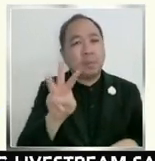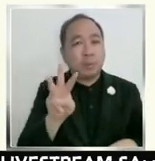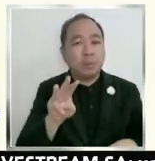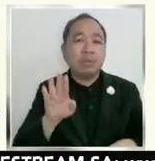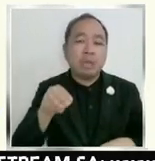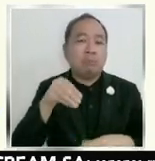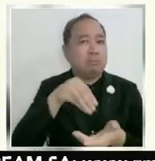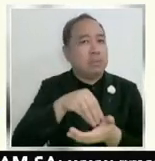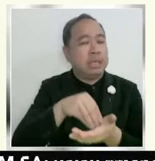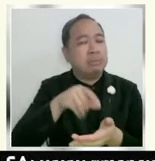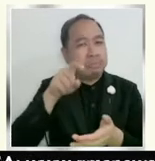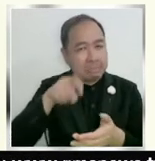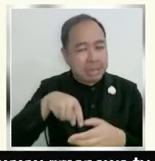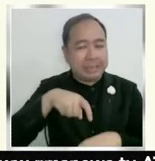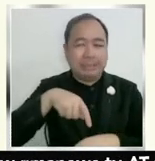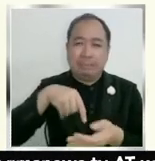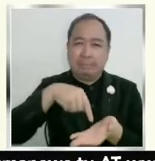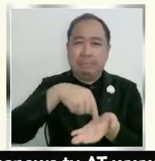incur.